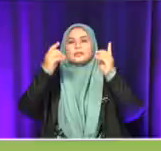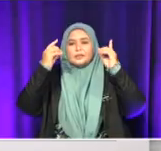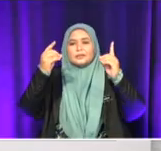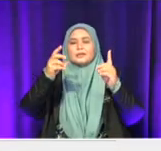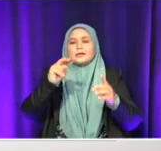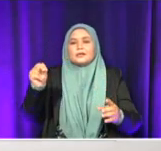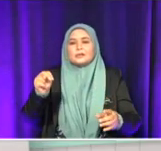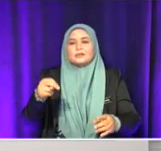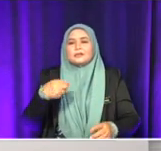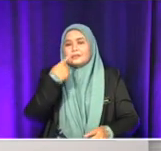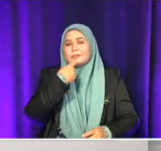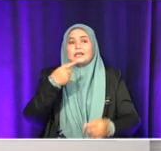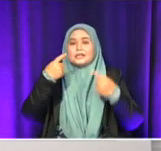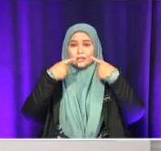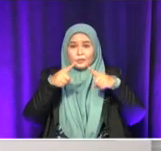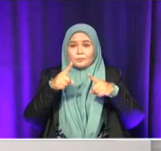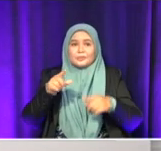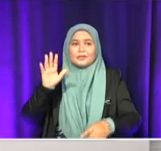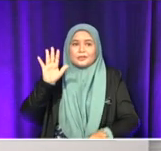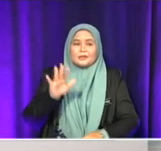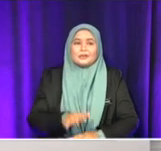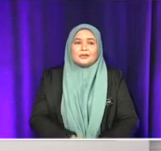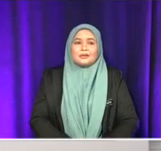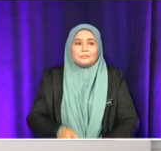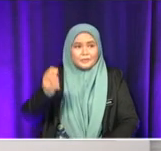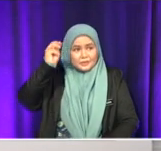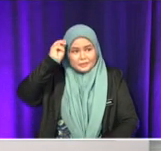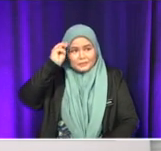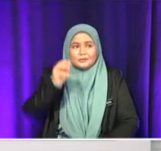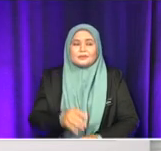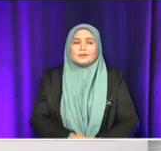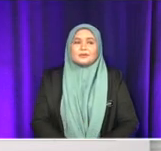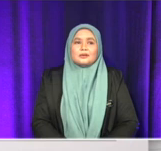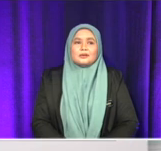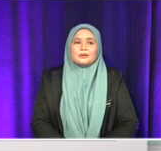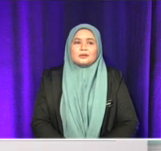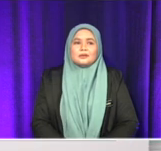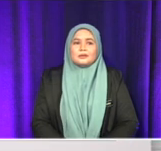Oke siapa Nak jawab angkat tangan Oke Marquez dulu